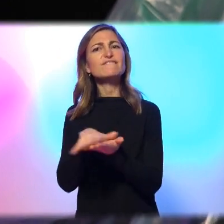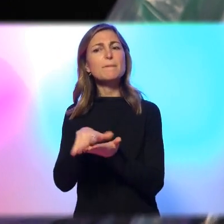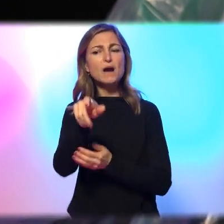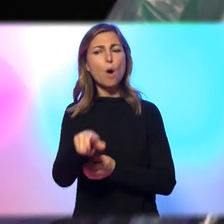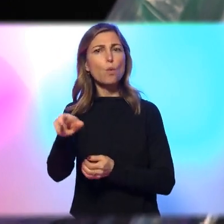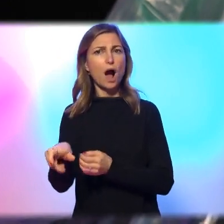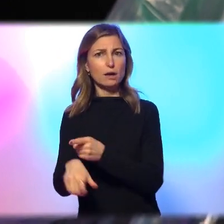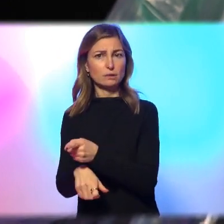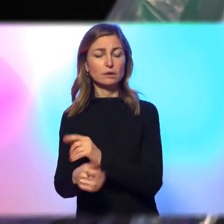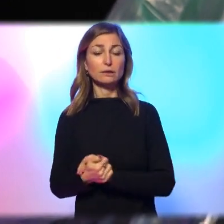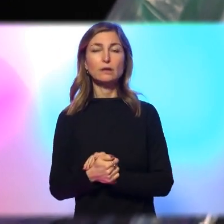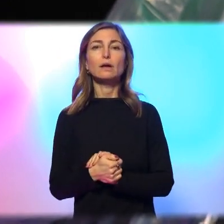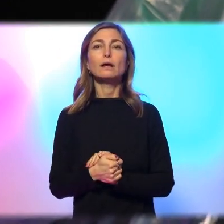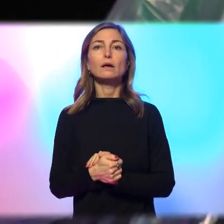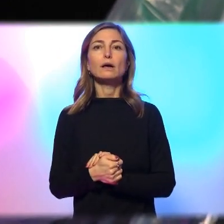Verbrauchern.